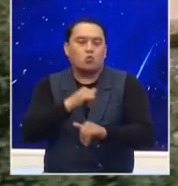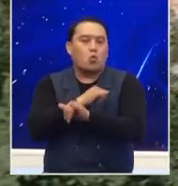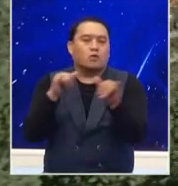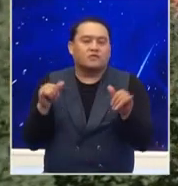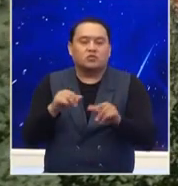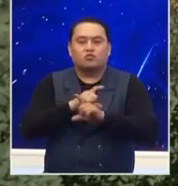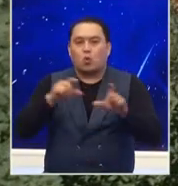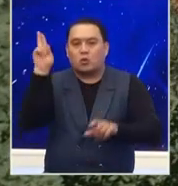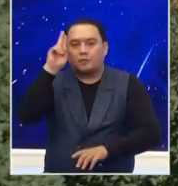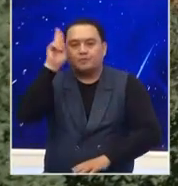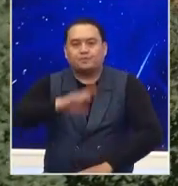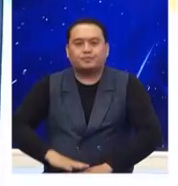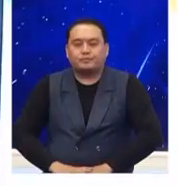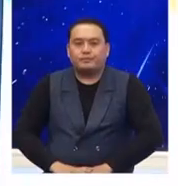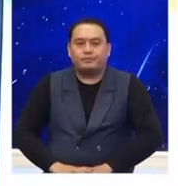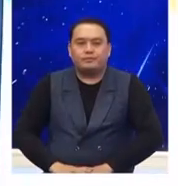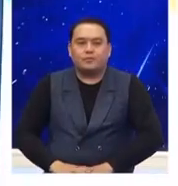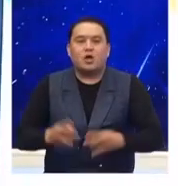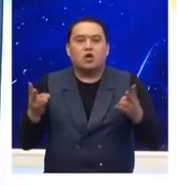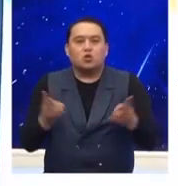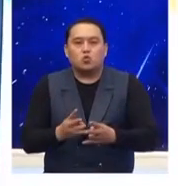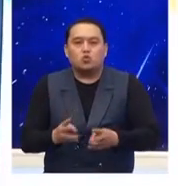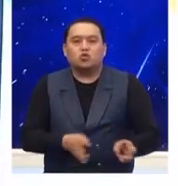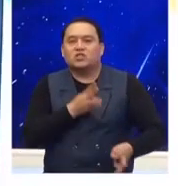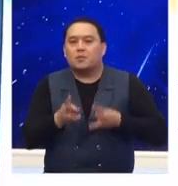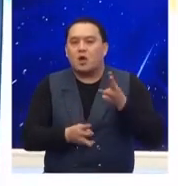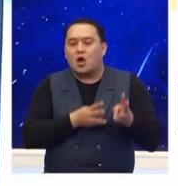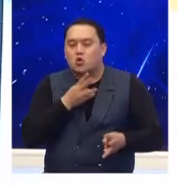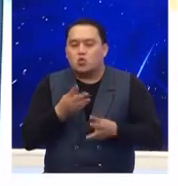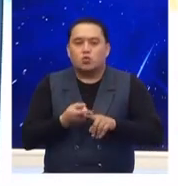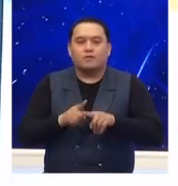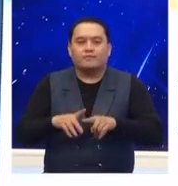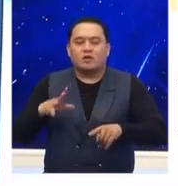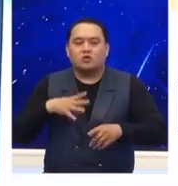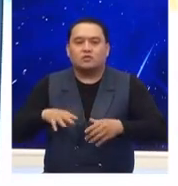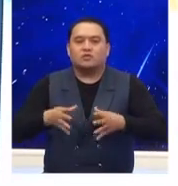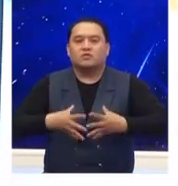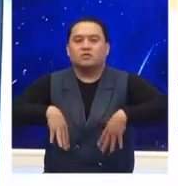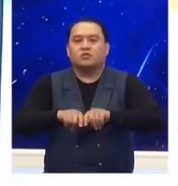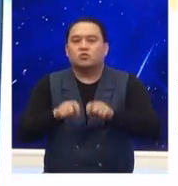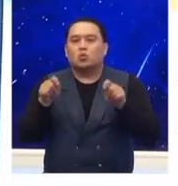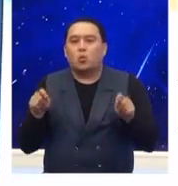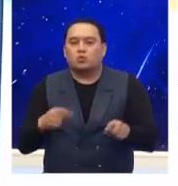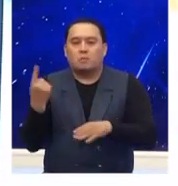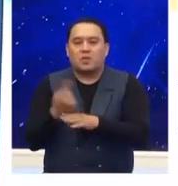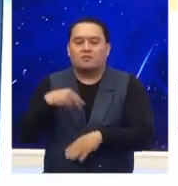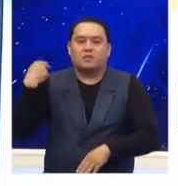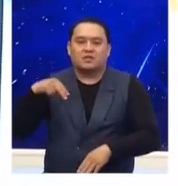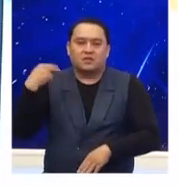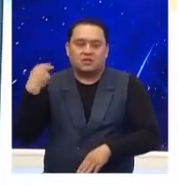количество школ. Нужно придать импульс системной модернизации, сформулированной первым